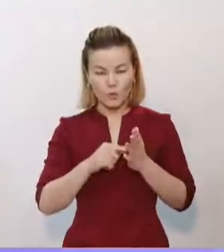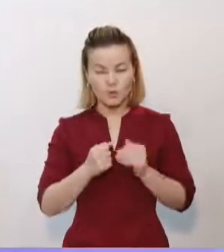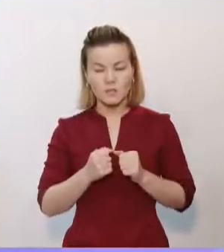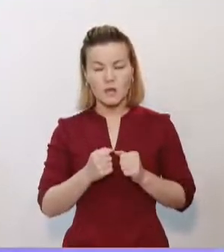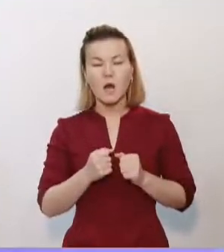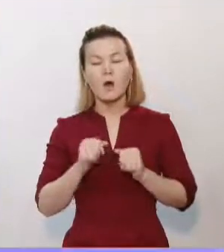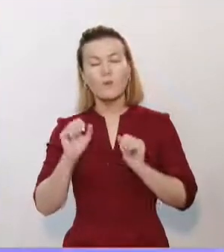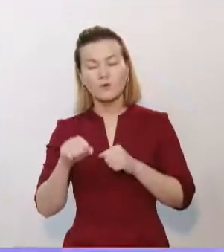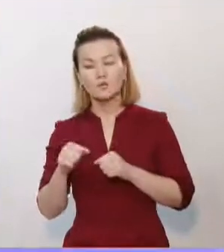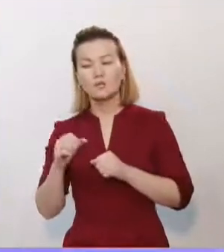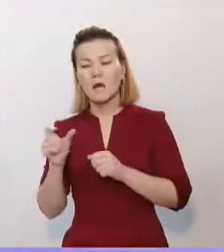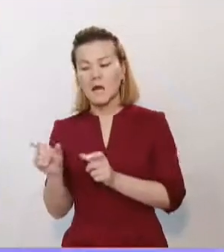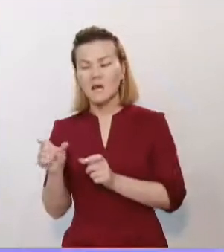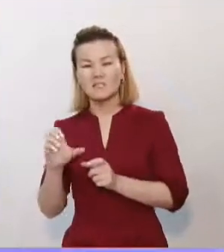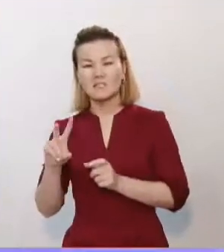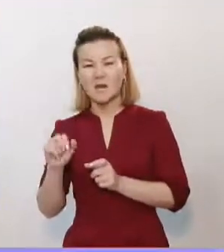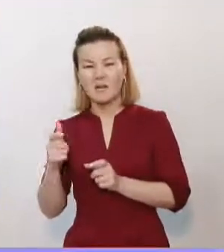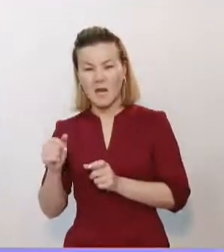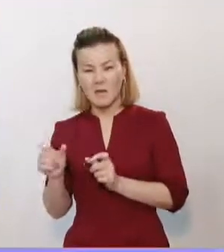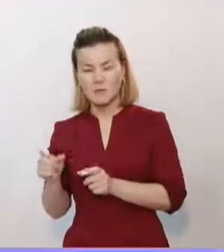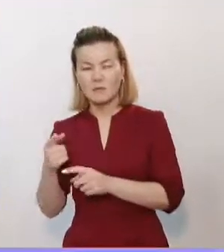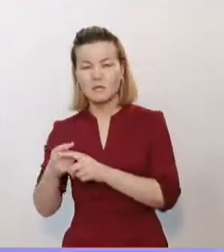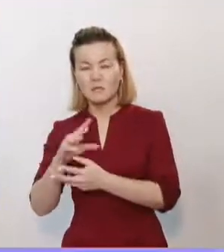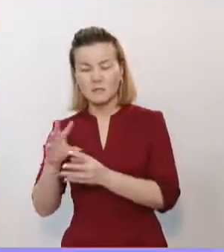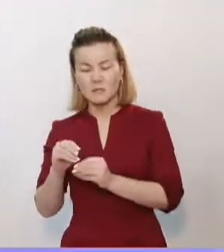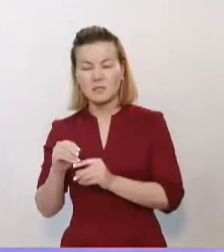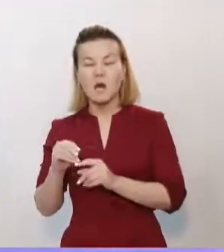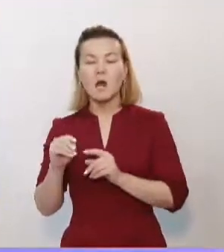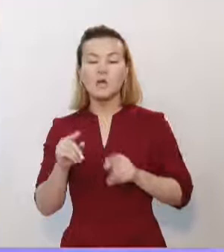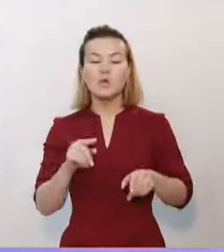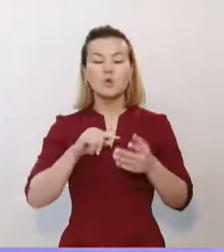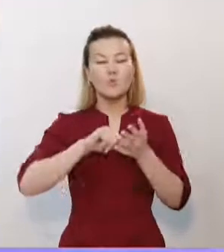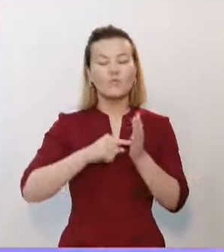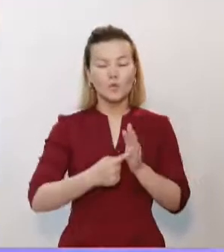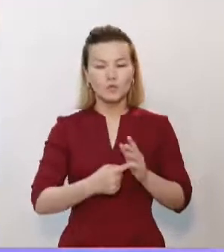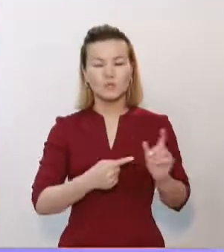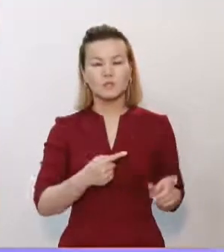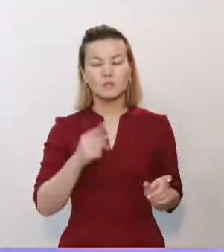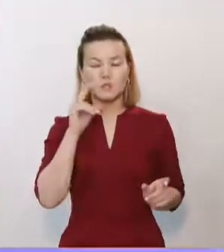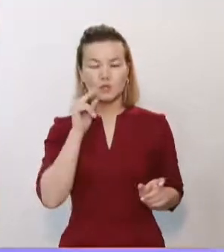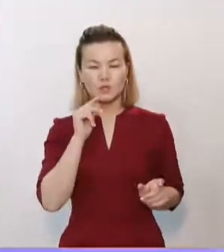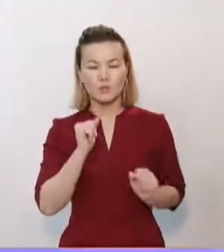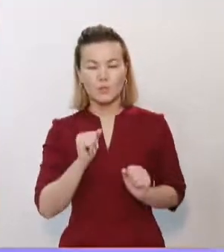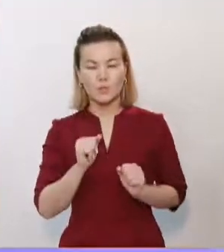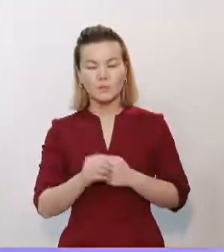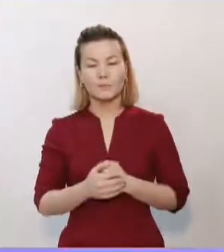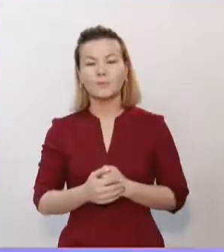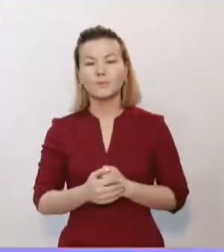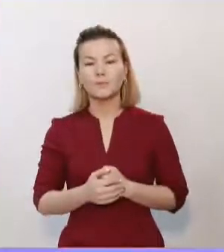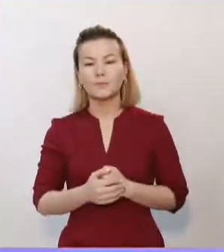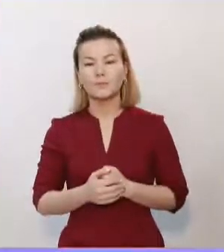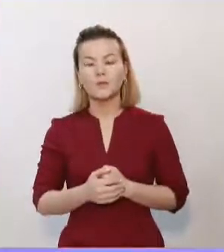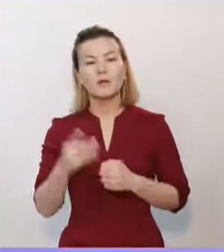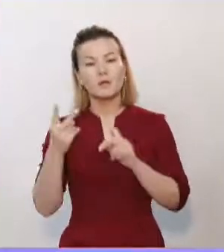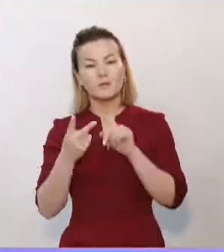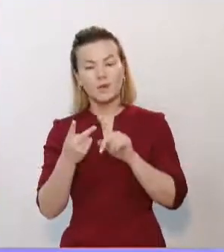можно слагаемые сложить и результат сложения умножить на число за скобками.